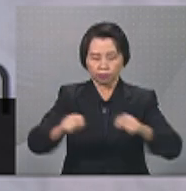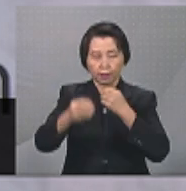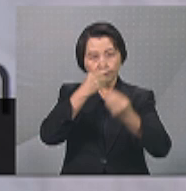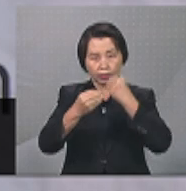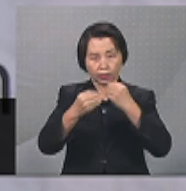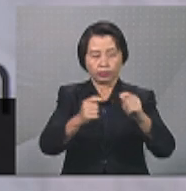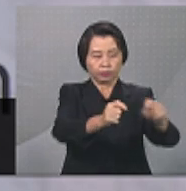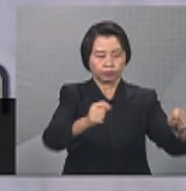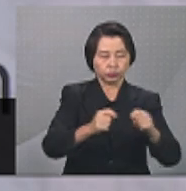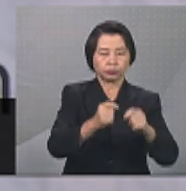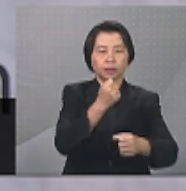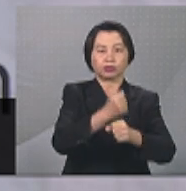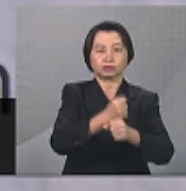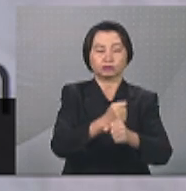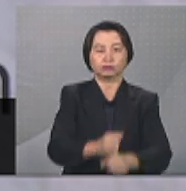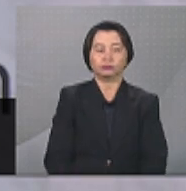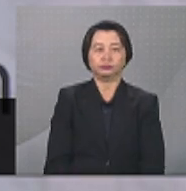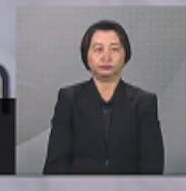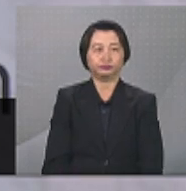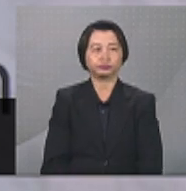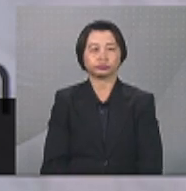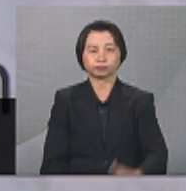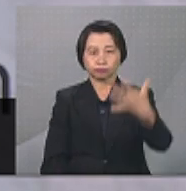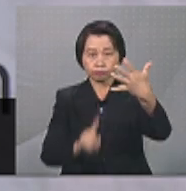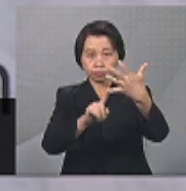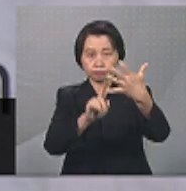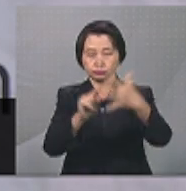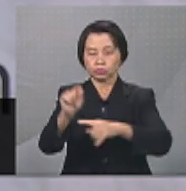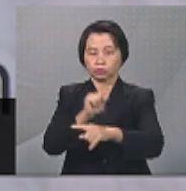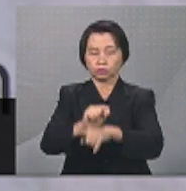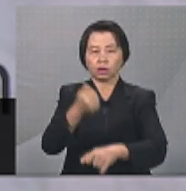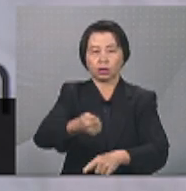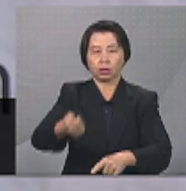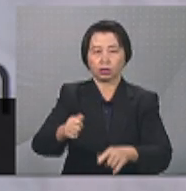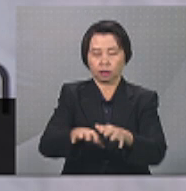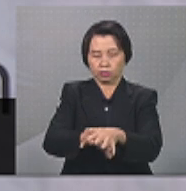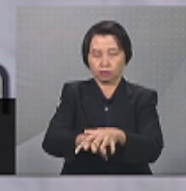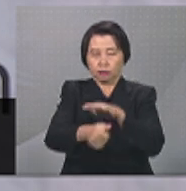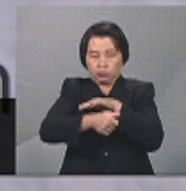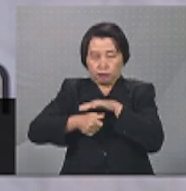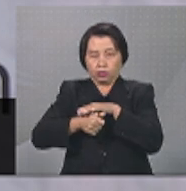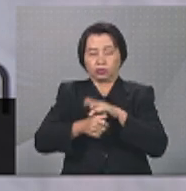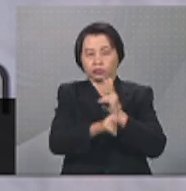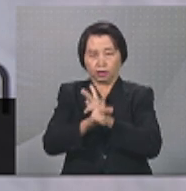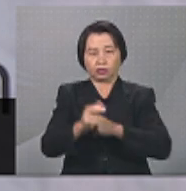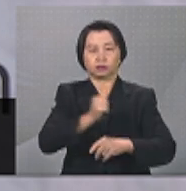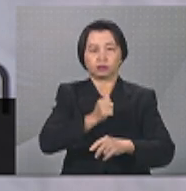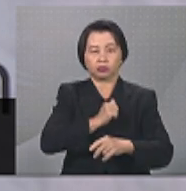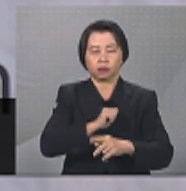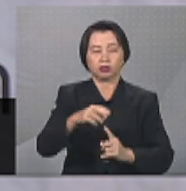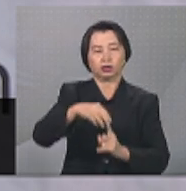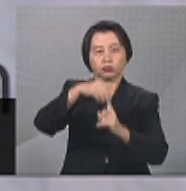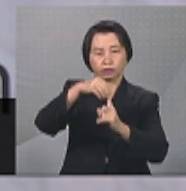di tempat kerja. Yang kelima, menggunakan alat pelindung diri mengikut keperluan, terutamanya